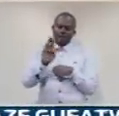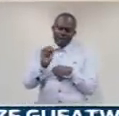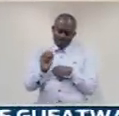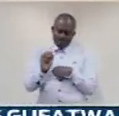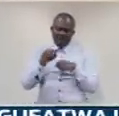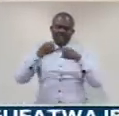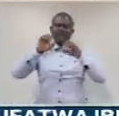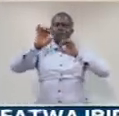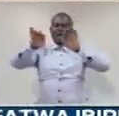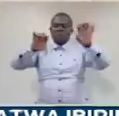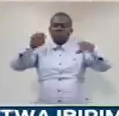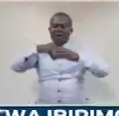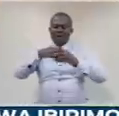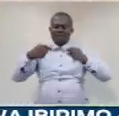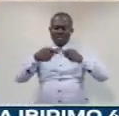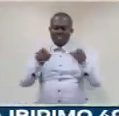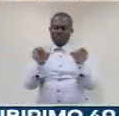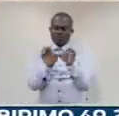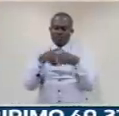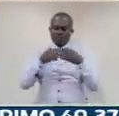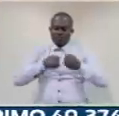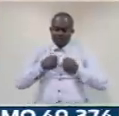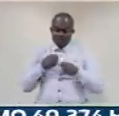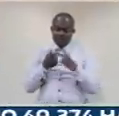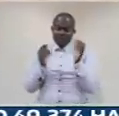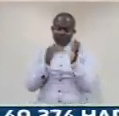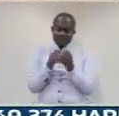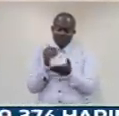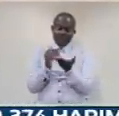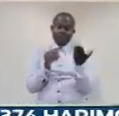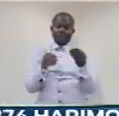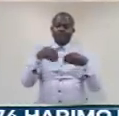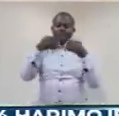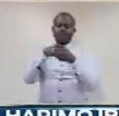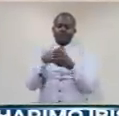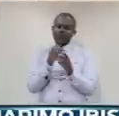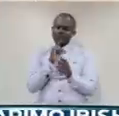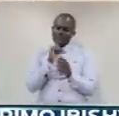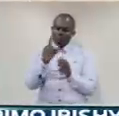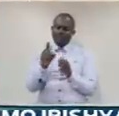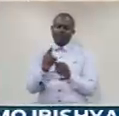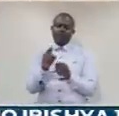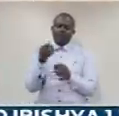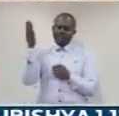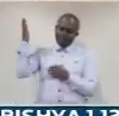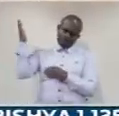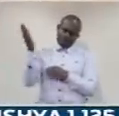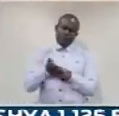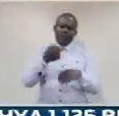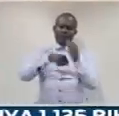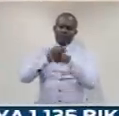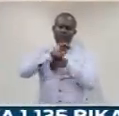yamamazaga amacakubiri mu Banyarwanda ndetse anatanga n'amakomande y'imihoro. Ibyo bikorwa bibi